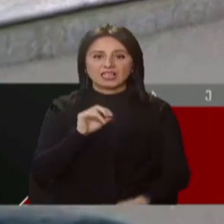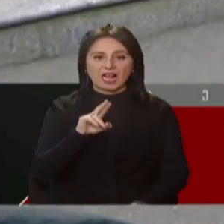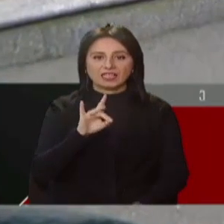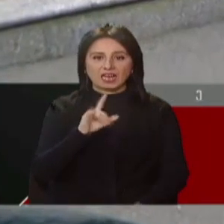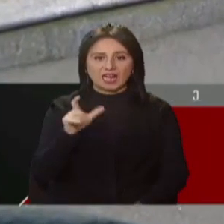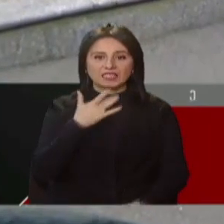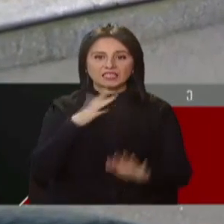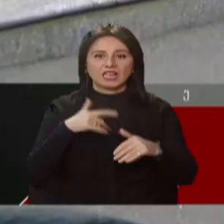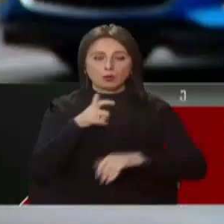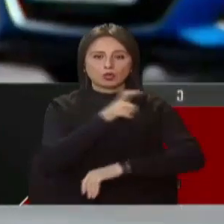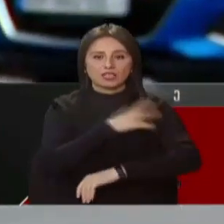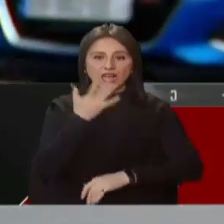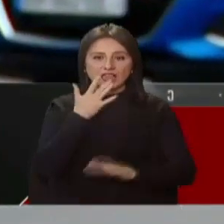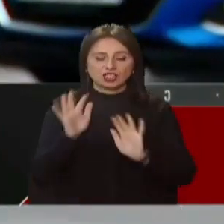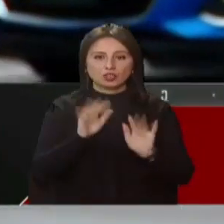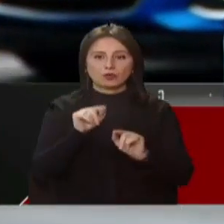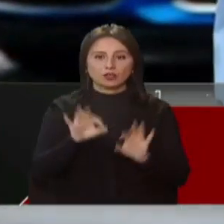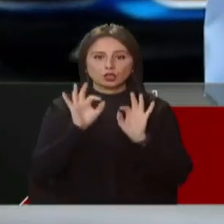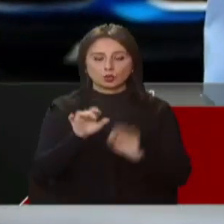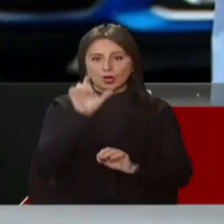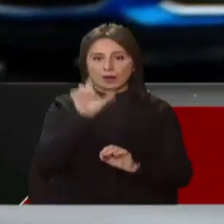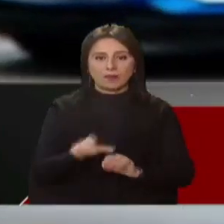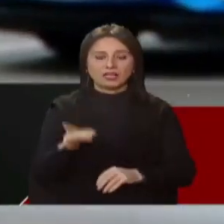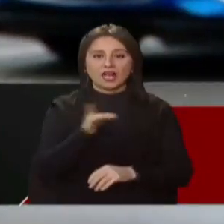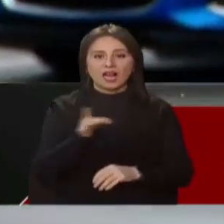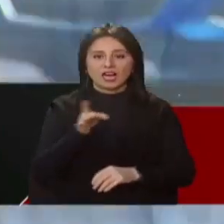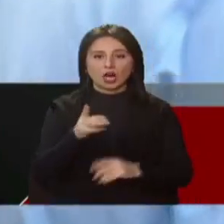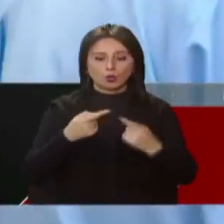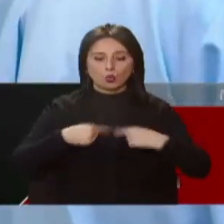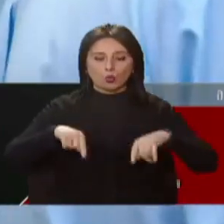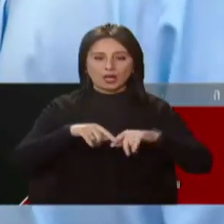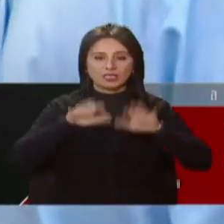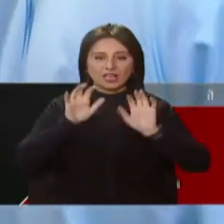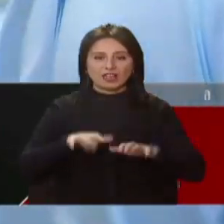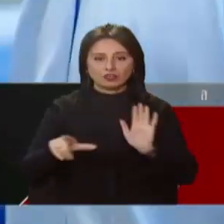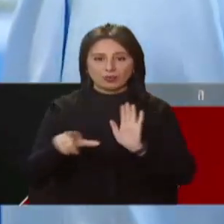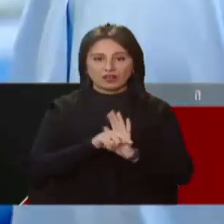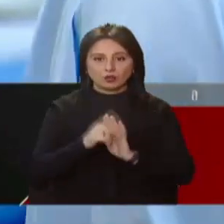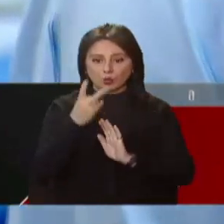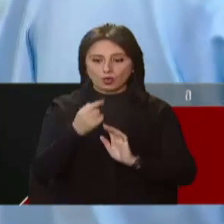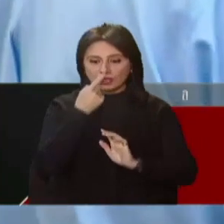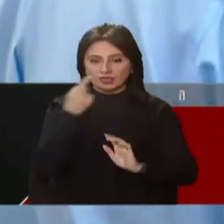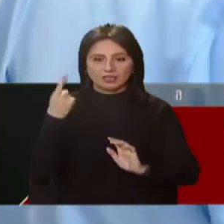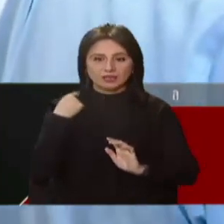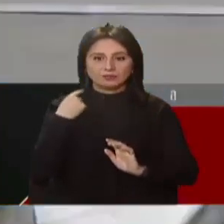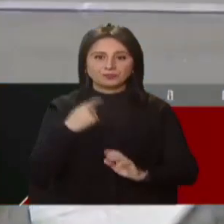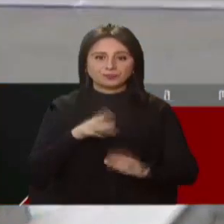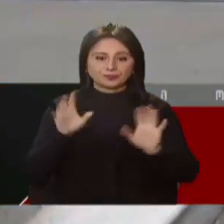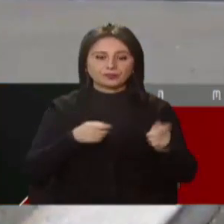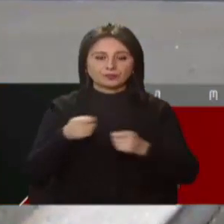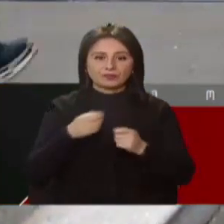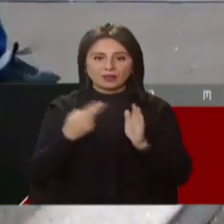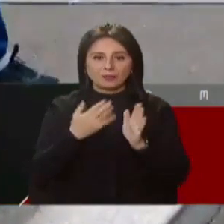ნადირაძე, საკრებულოს წევრს ნაციონალური მოძრაობიდან. სწორედ მან რეგიონული ორგანიზაციების თავმჯდომარეებთან ერთად ორი დღის წინ